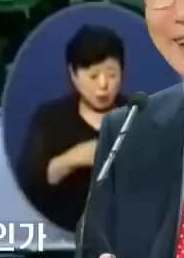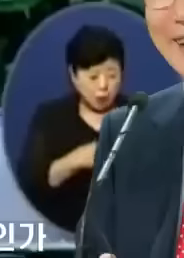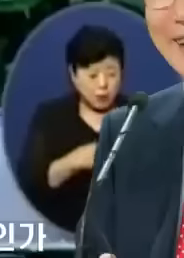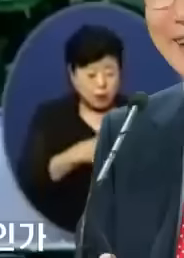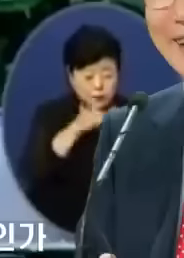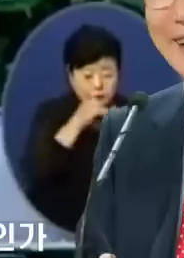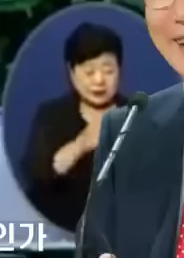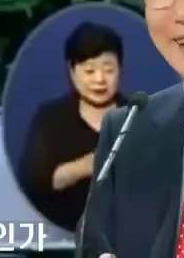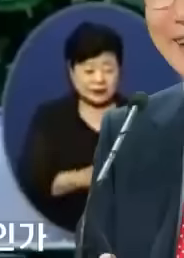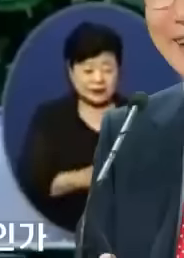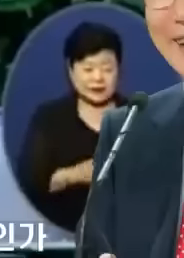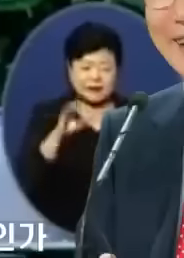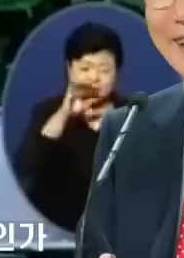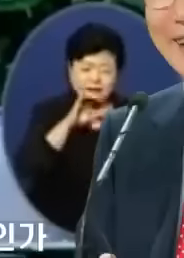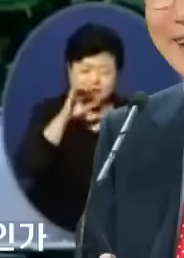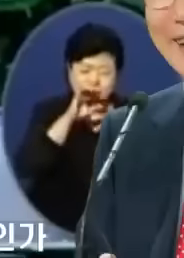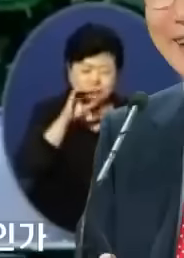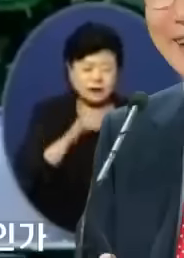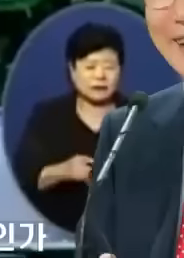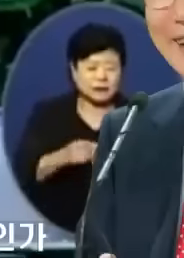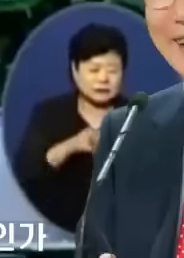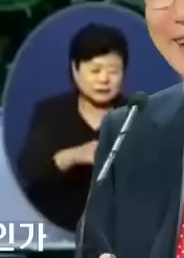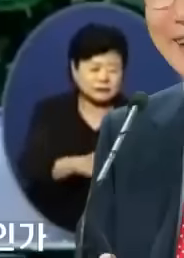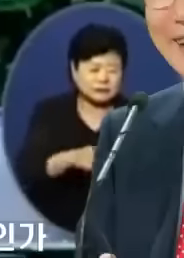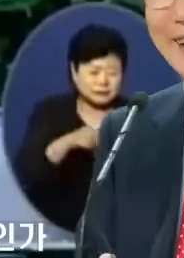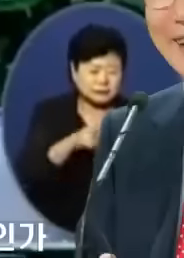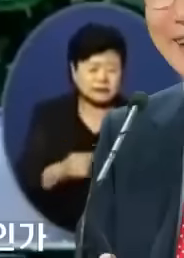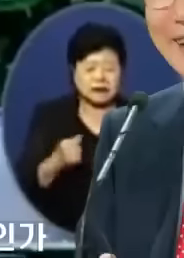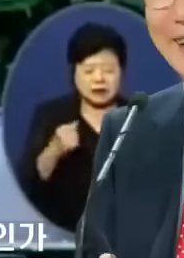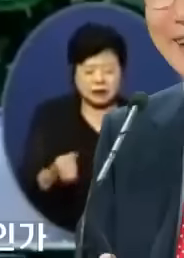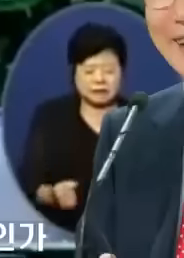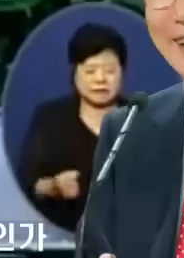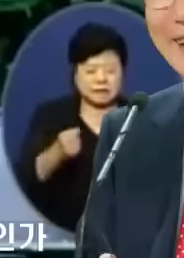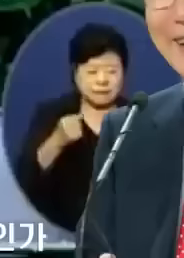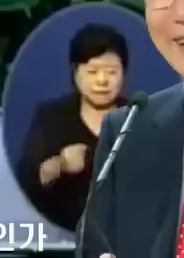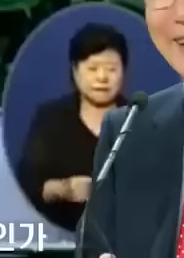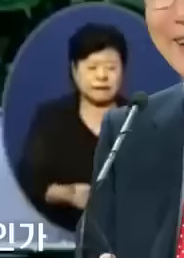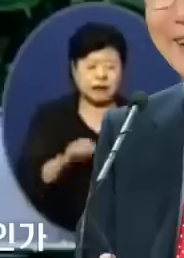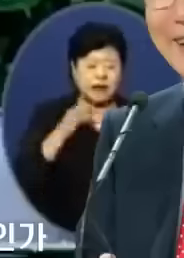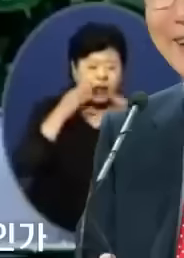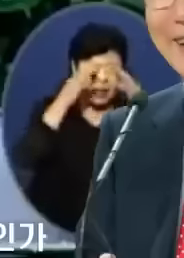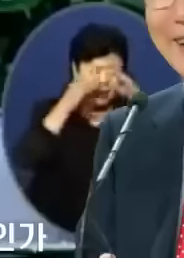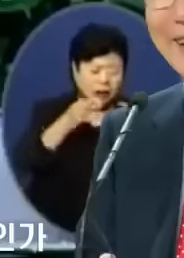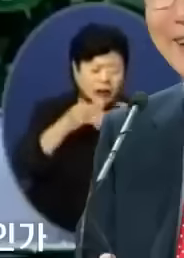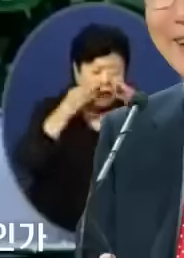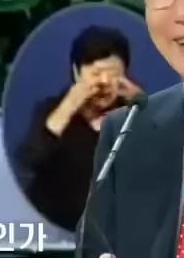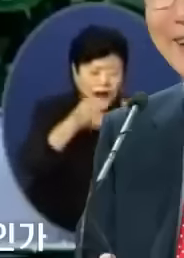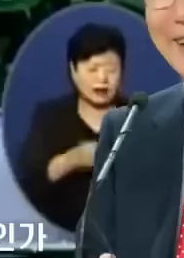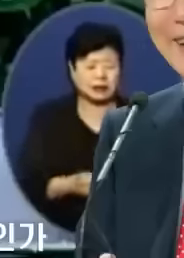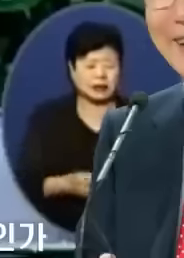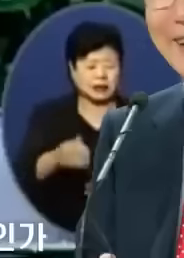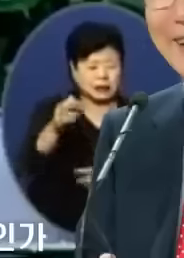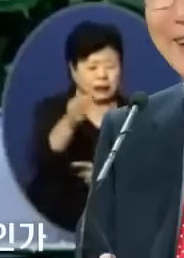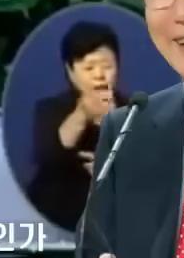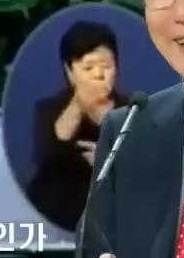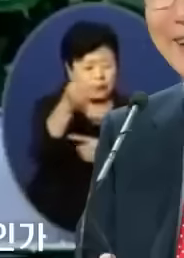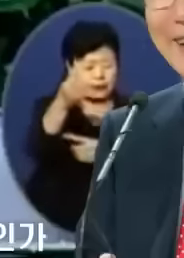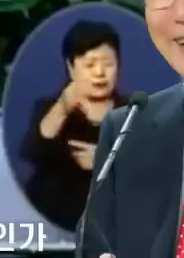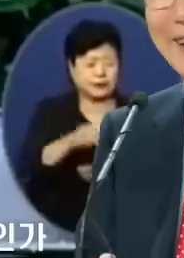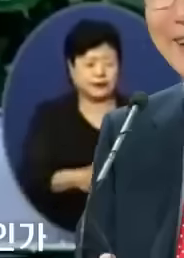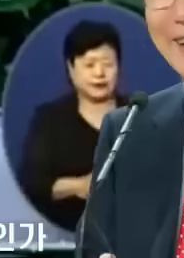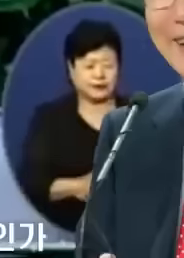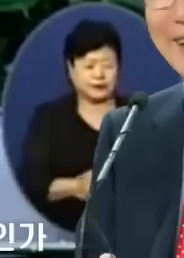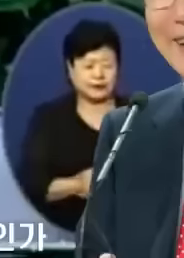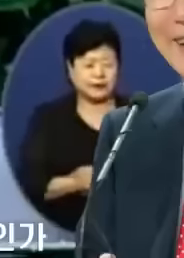있고 할 때 그것을 배를 바로 저어 세우고 돛을 달고 닻을